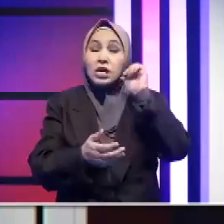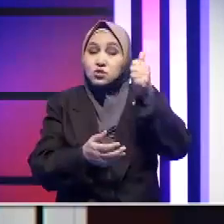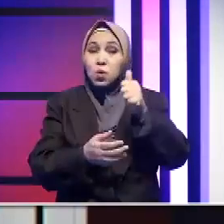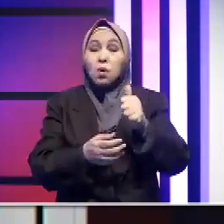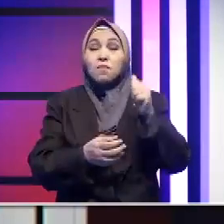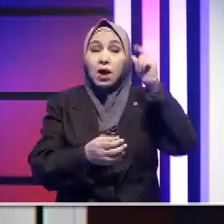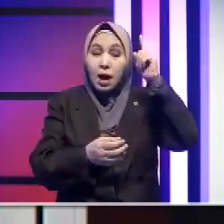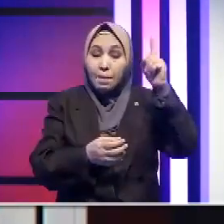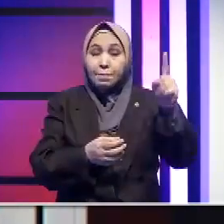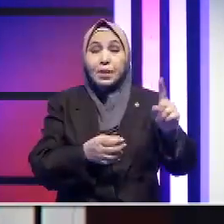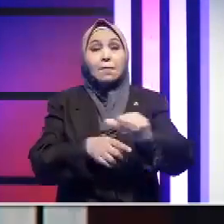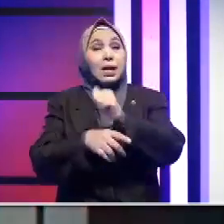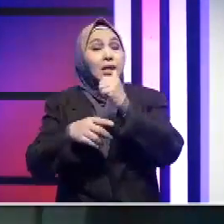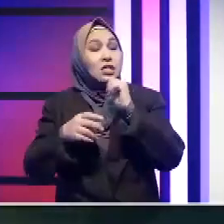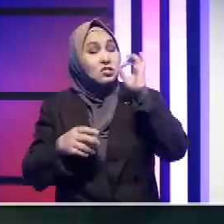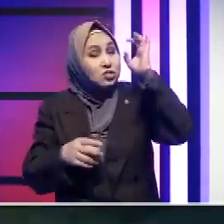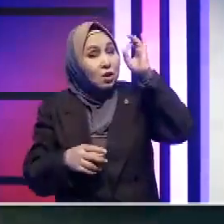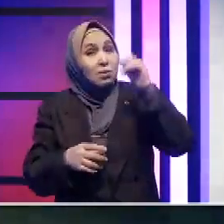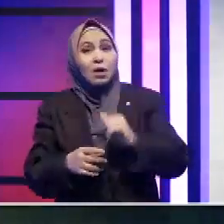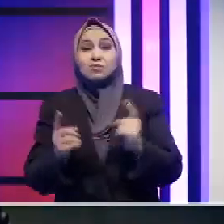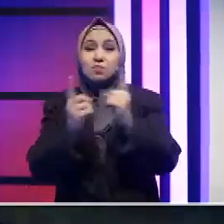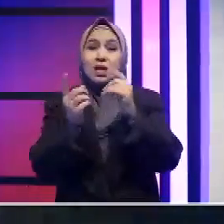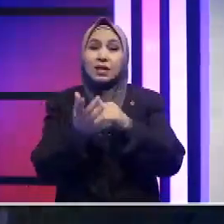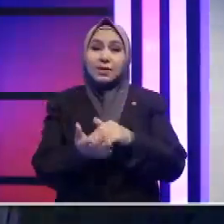fahaman Insya Allah gue